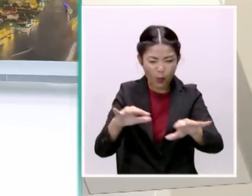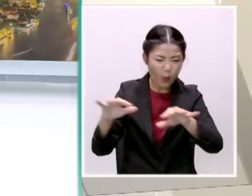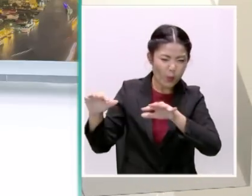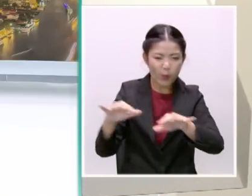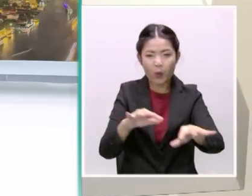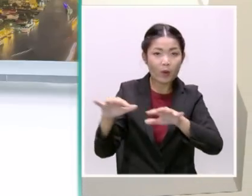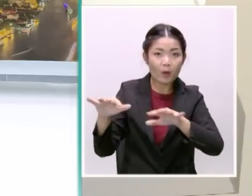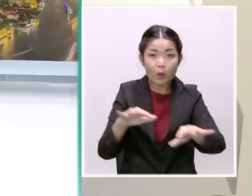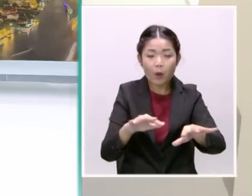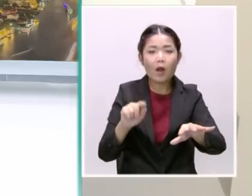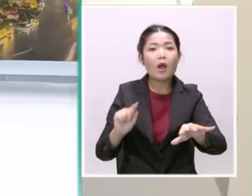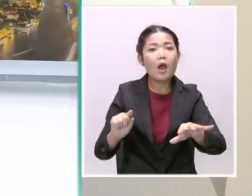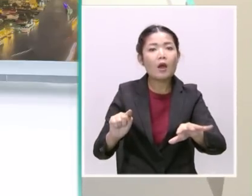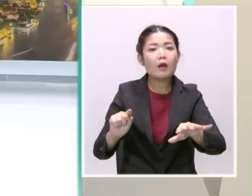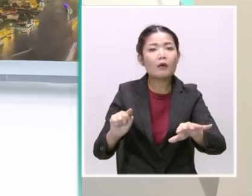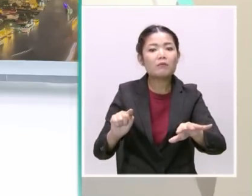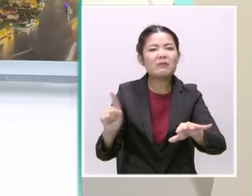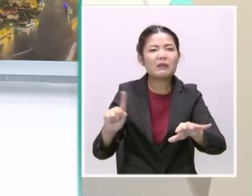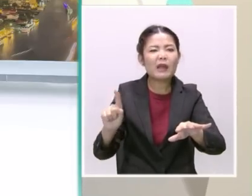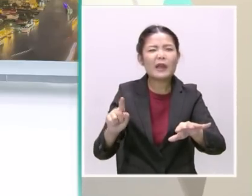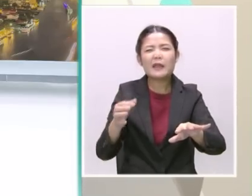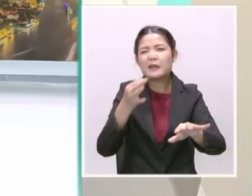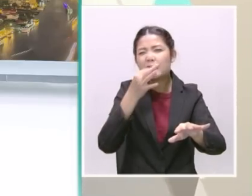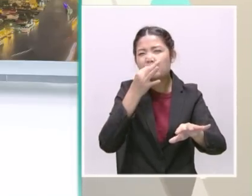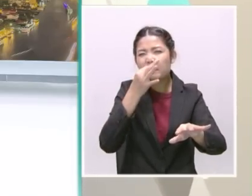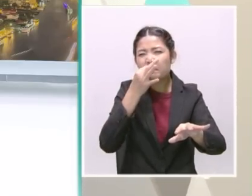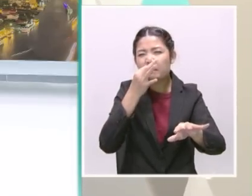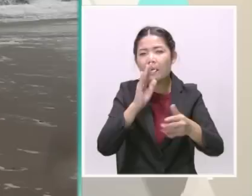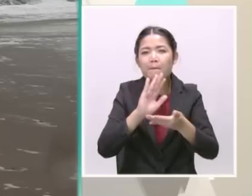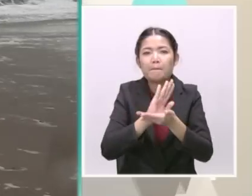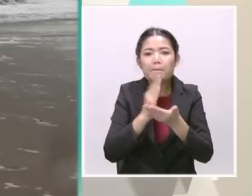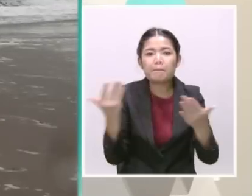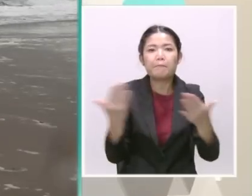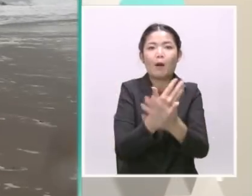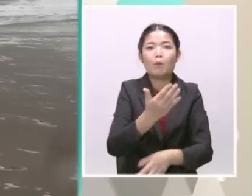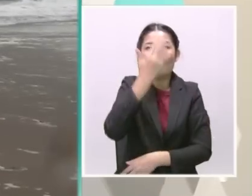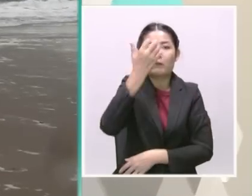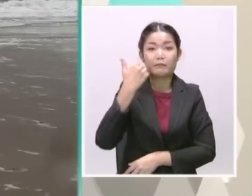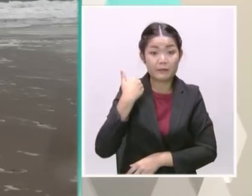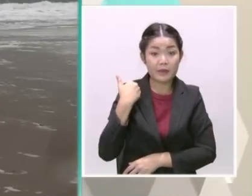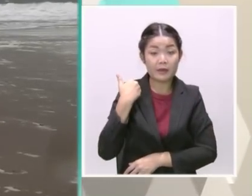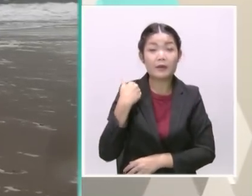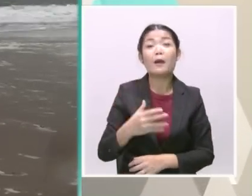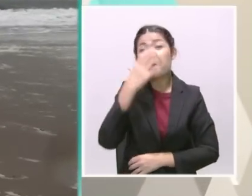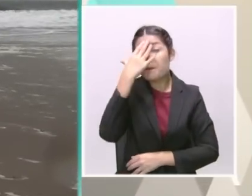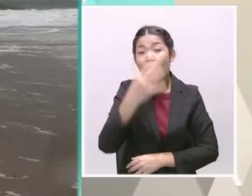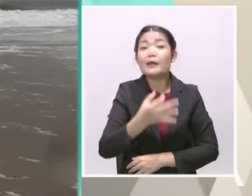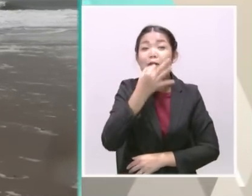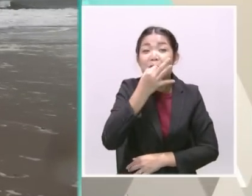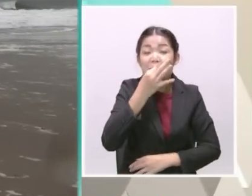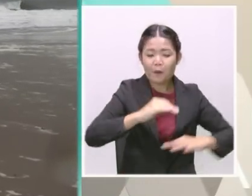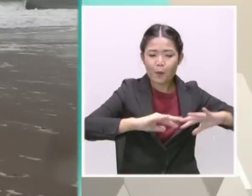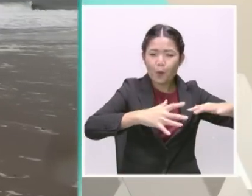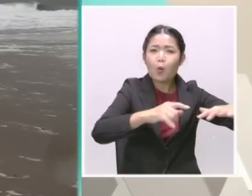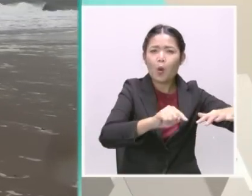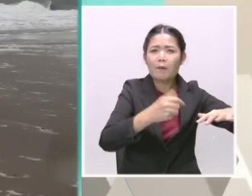นะครับมนจะพามาอยางแกสุดกคือความเค็มมนจะเปลี่ยนชับพรันธรัเพราว่าน้ำทะเลปกติมัก็